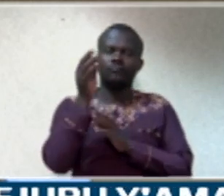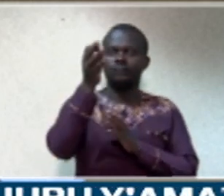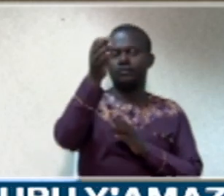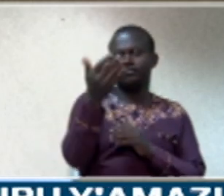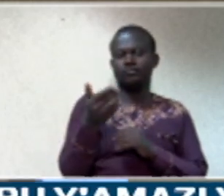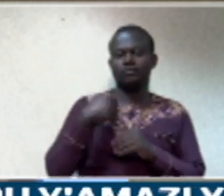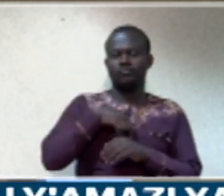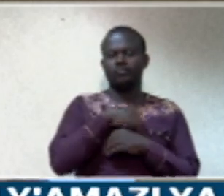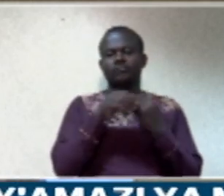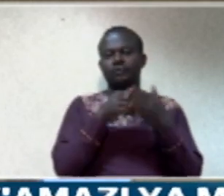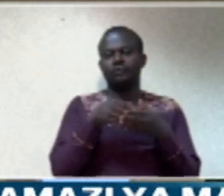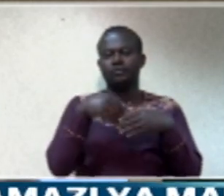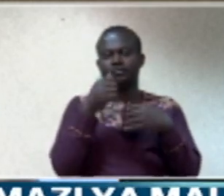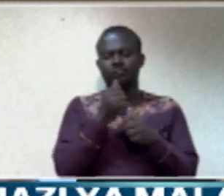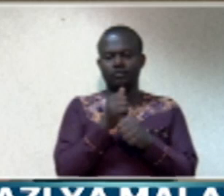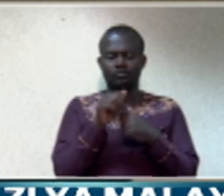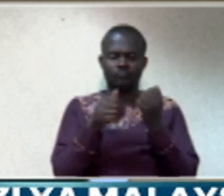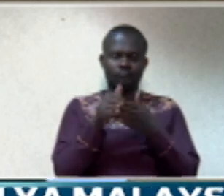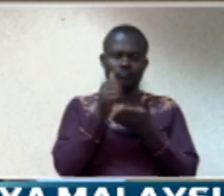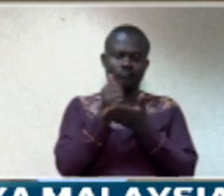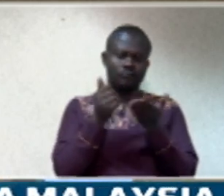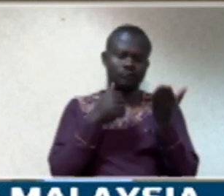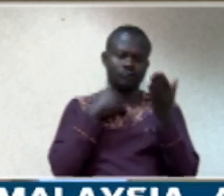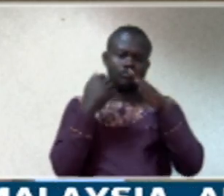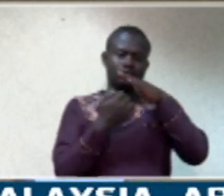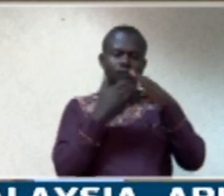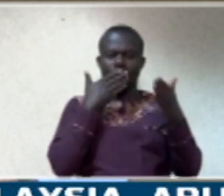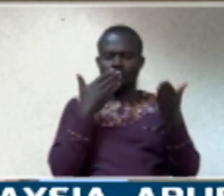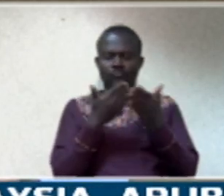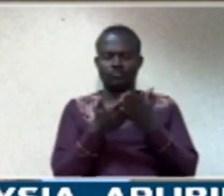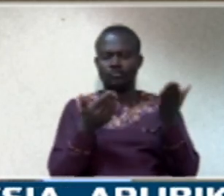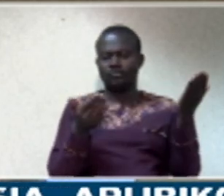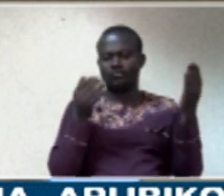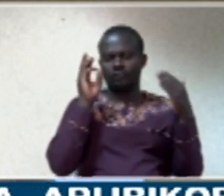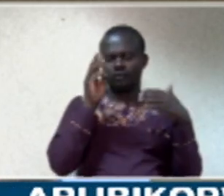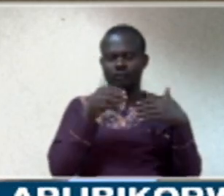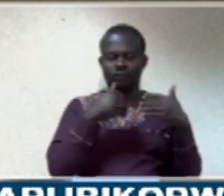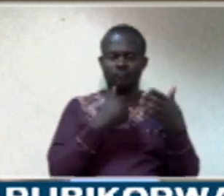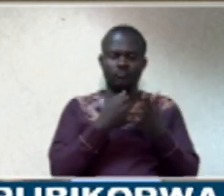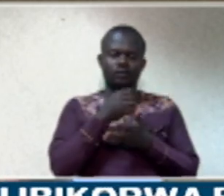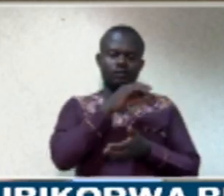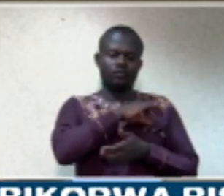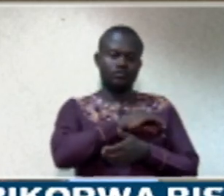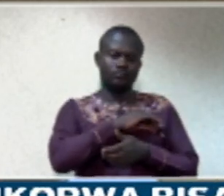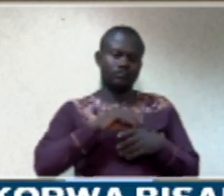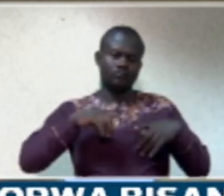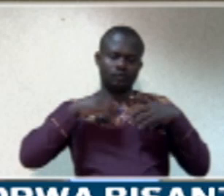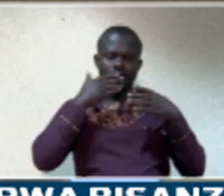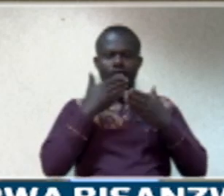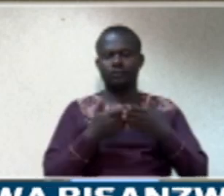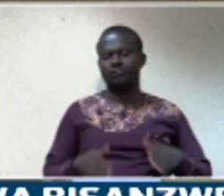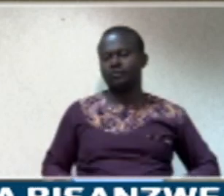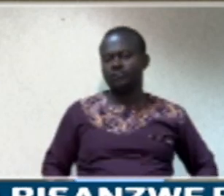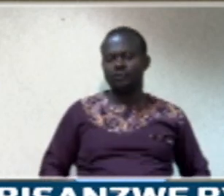bacu kizanatanga imirimo ukidufasha kugira ibidukikije byiza bizanatugirira inyungu bwacu n'ubuzima bwiza and it